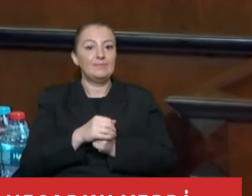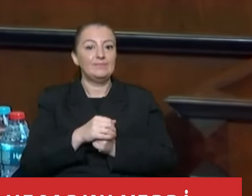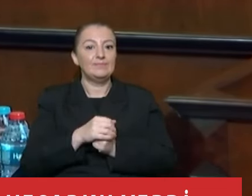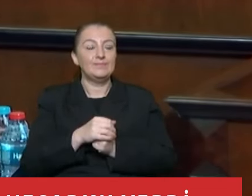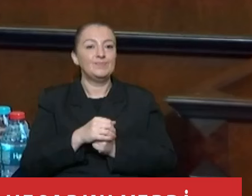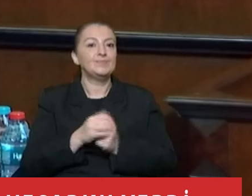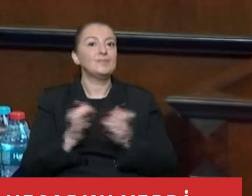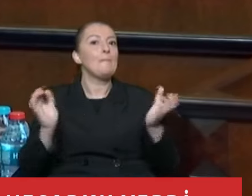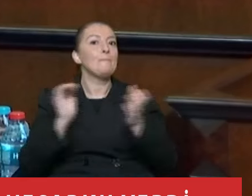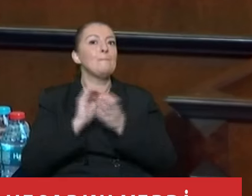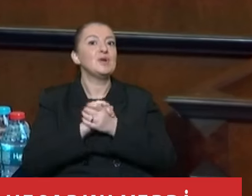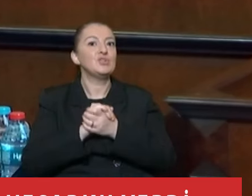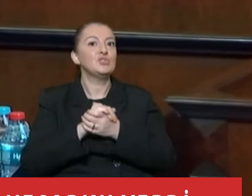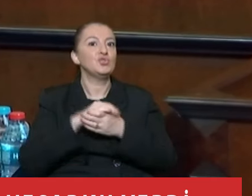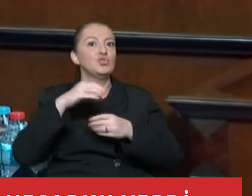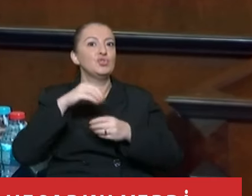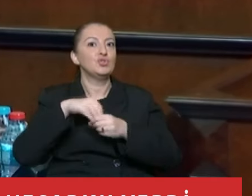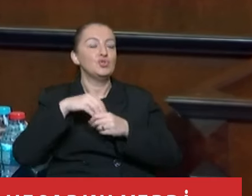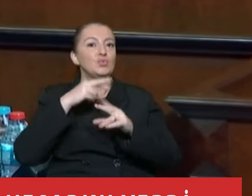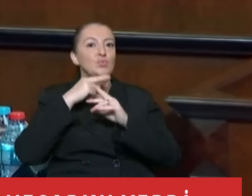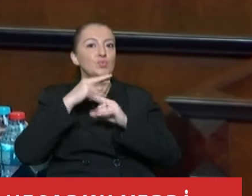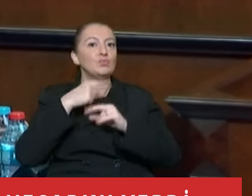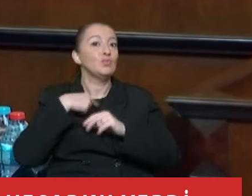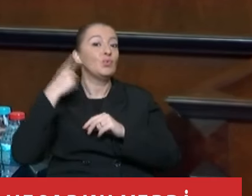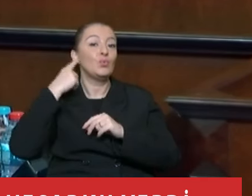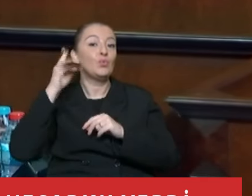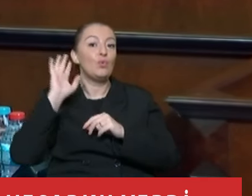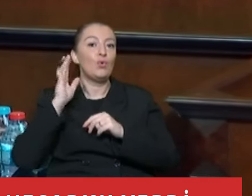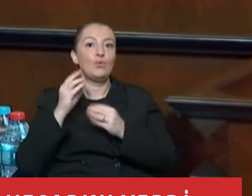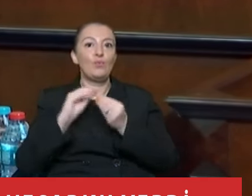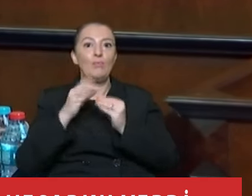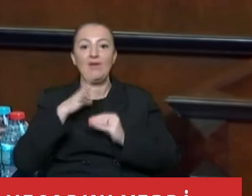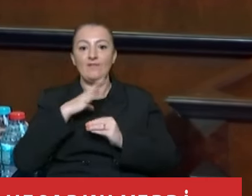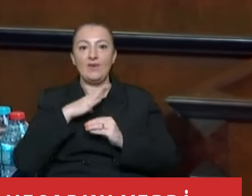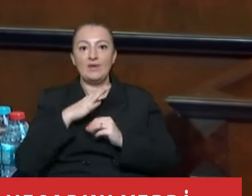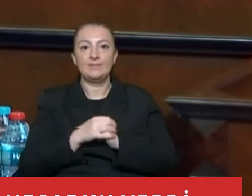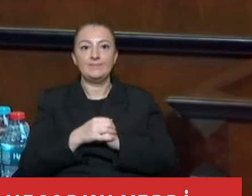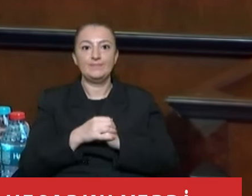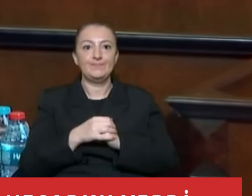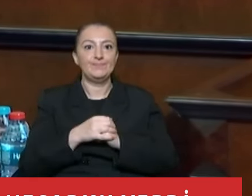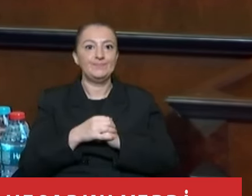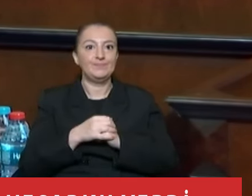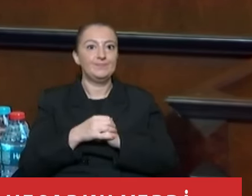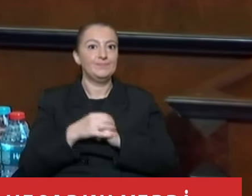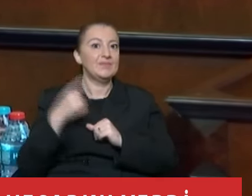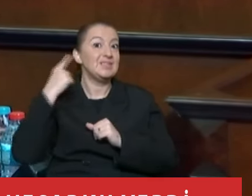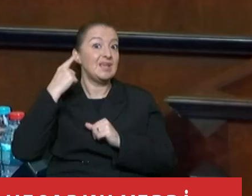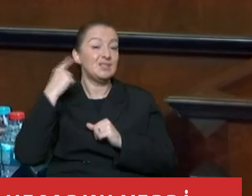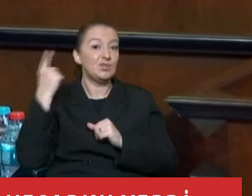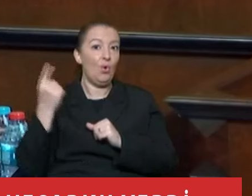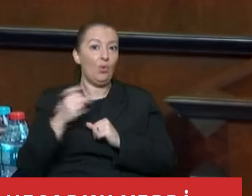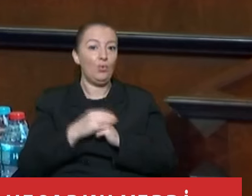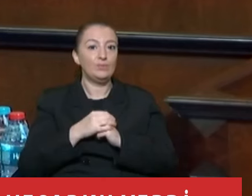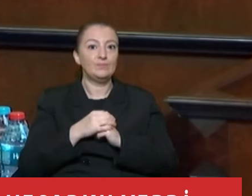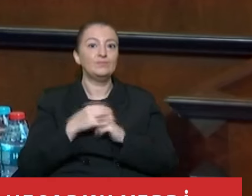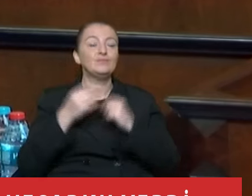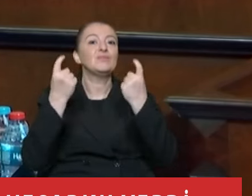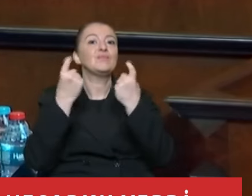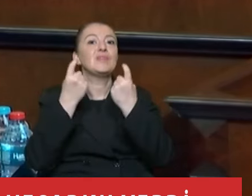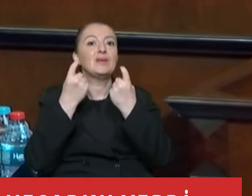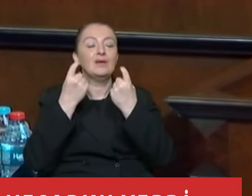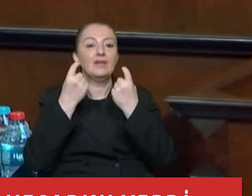Barış'tan bahsederken Eee ve savaşların sona ermesinden bahsederken en